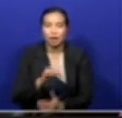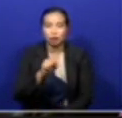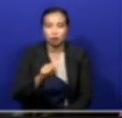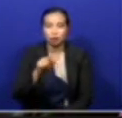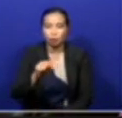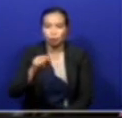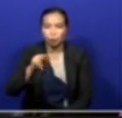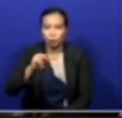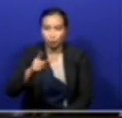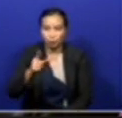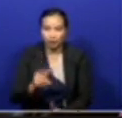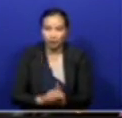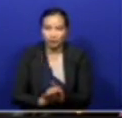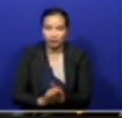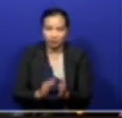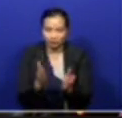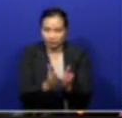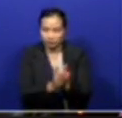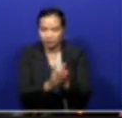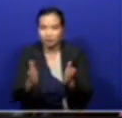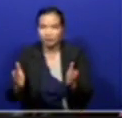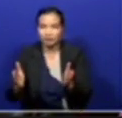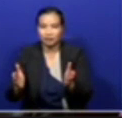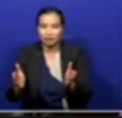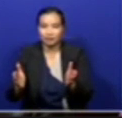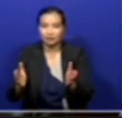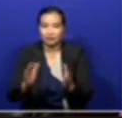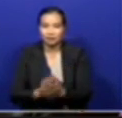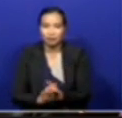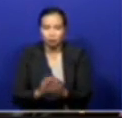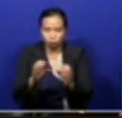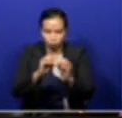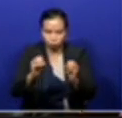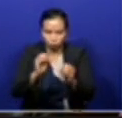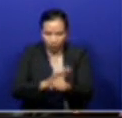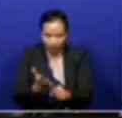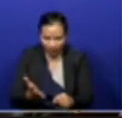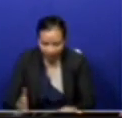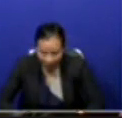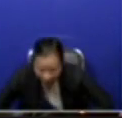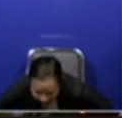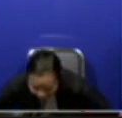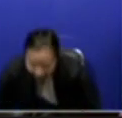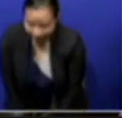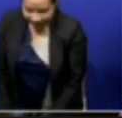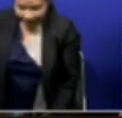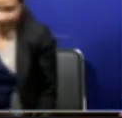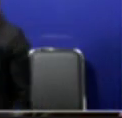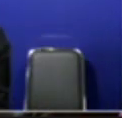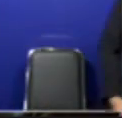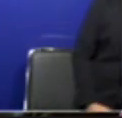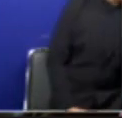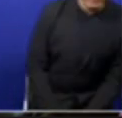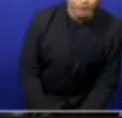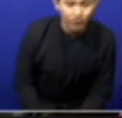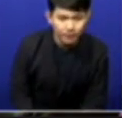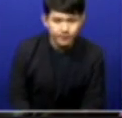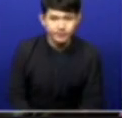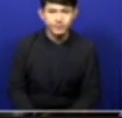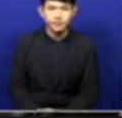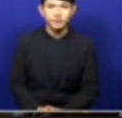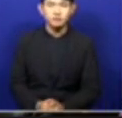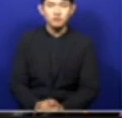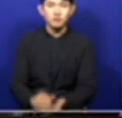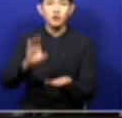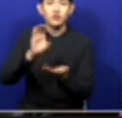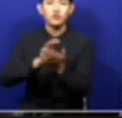าวว่าการตั้งค่าเผื่อหนี้สงสัยจะศูนย์ไม่เพียงพอและเหมาะสมทางกองทุนแก้ปัญหาในเรื่องนี้อย่างไรประมู